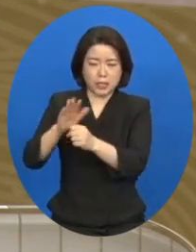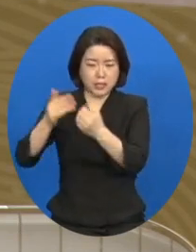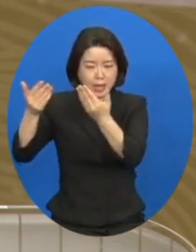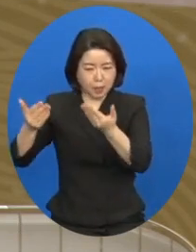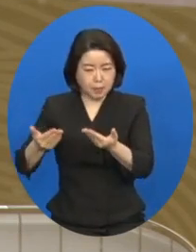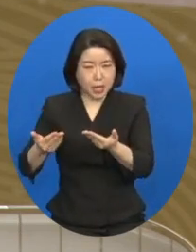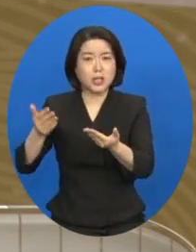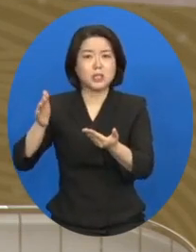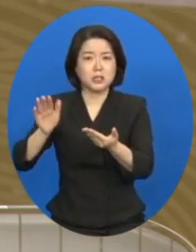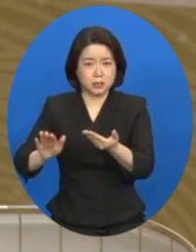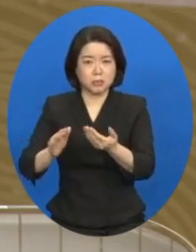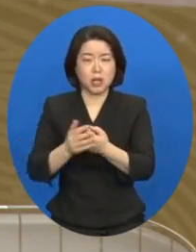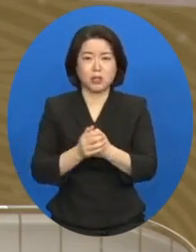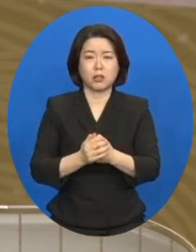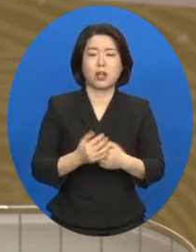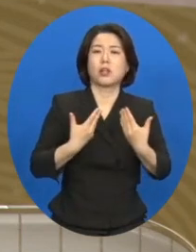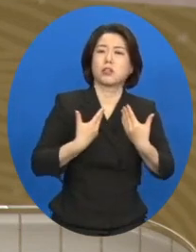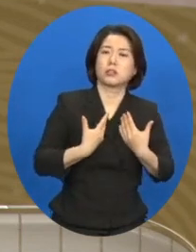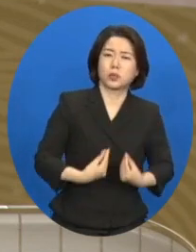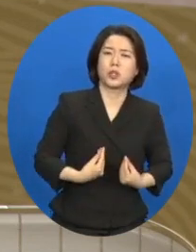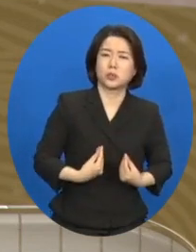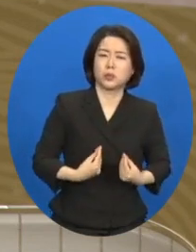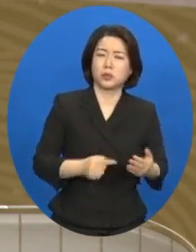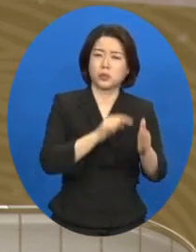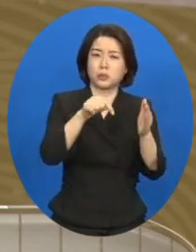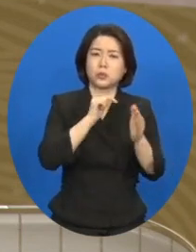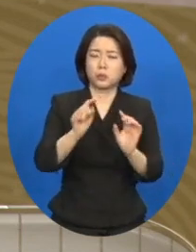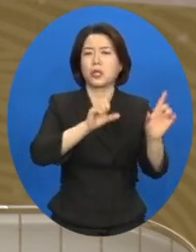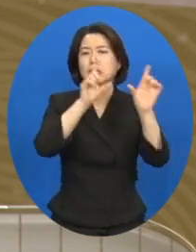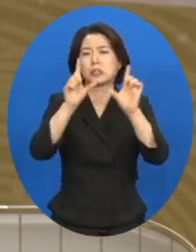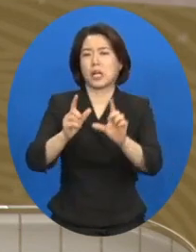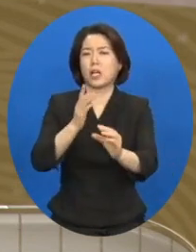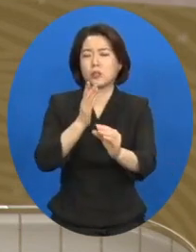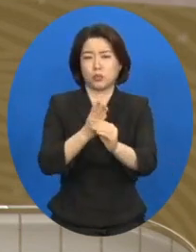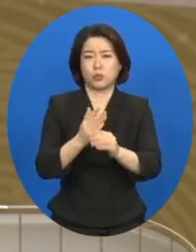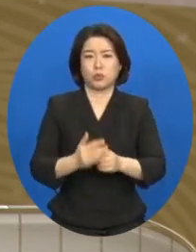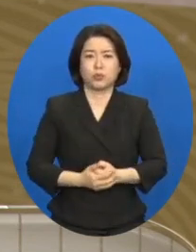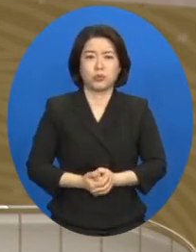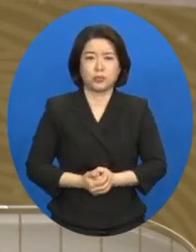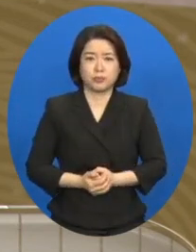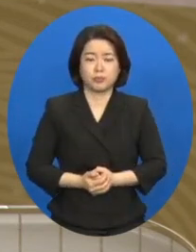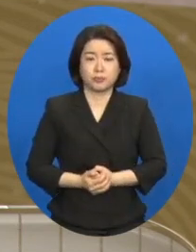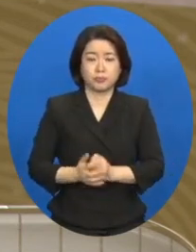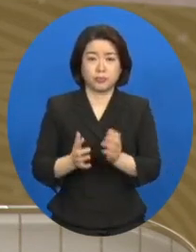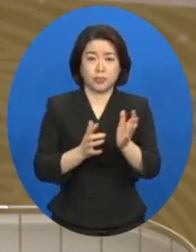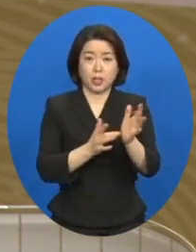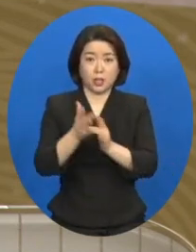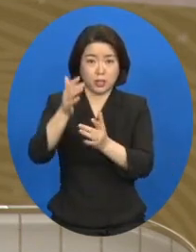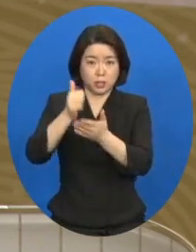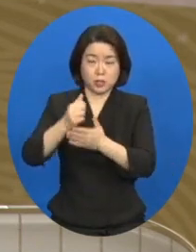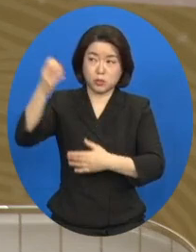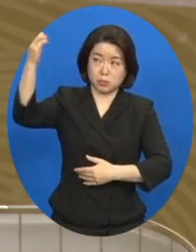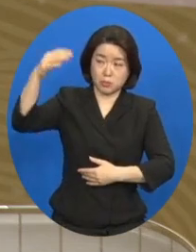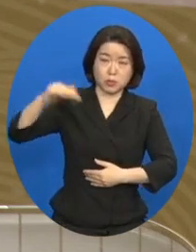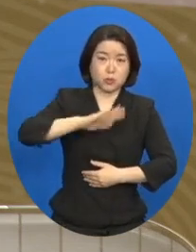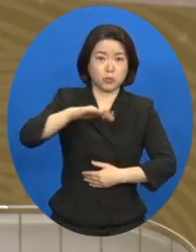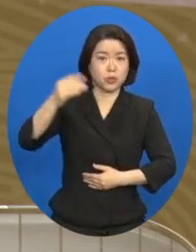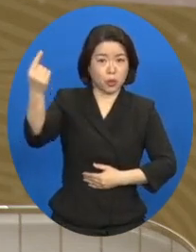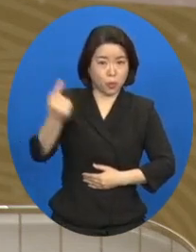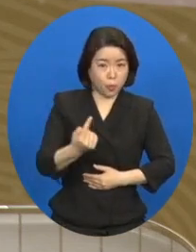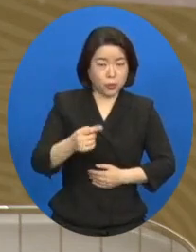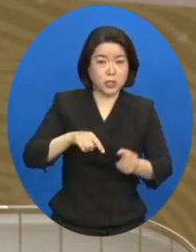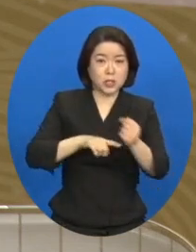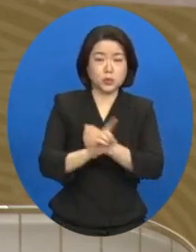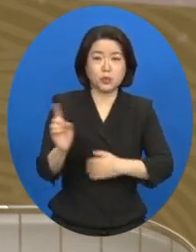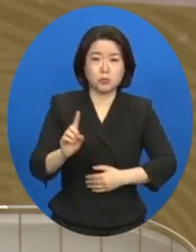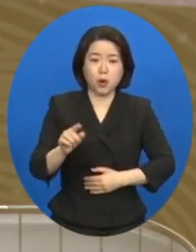받으면서도 좌절과 낙심 속에 살고 있는 거예요. 예수님이 빛으로 우리에게 오신 이유는